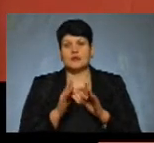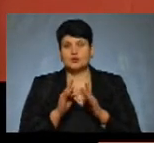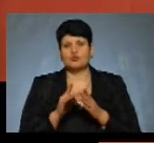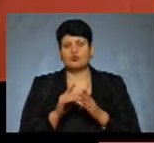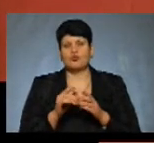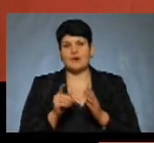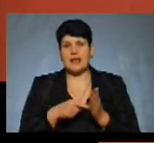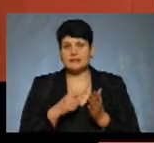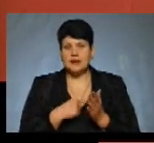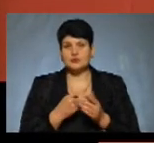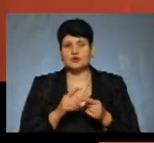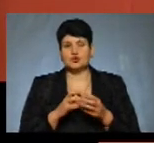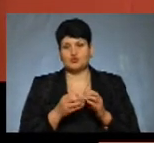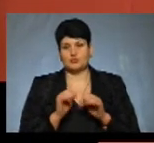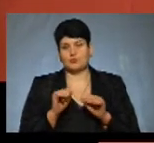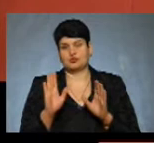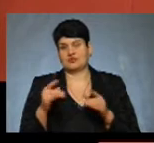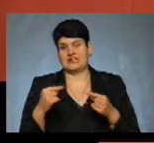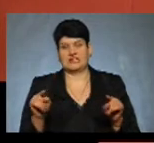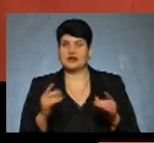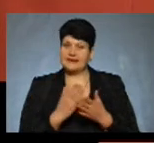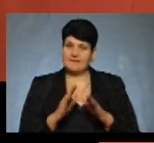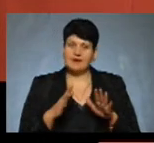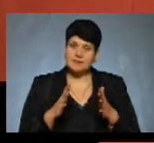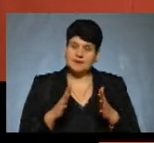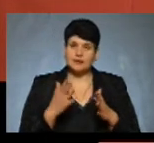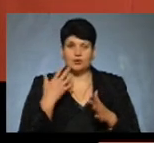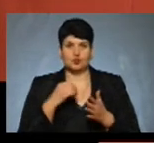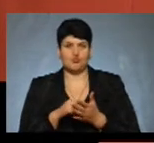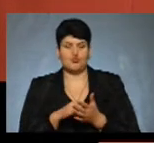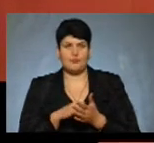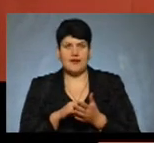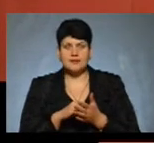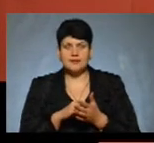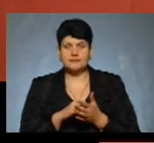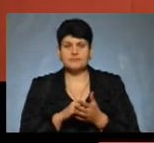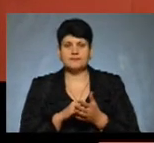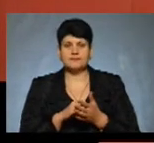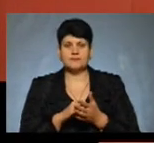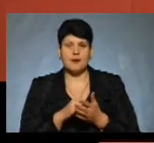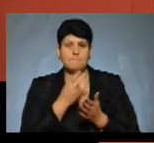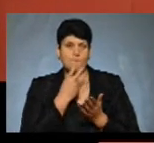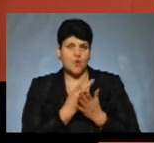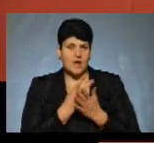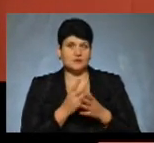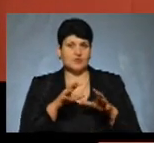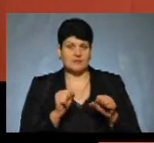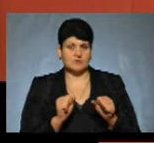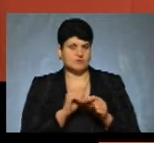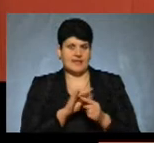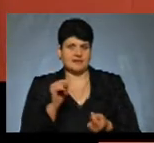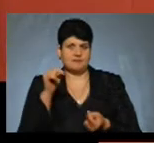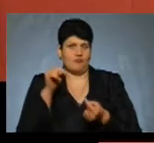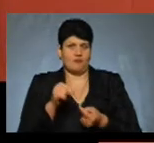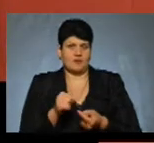сума такого ж автомобіля може бути іншою? Чи є такі випадки, коли документи, які показує власник, можуть не співпадати